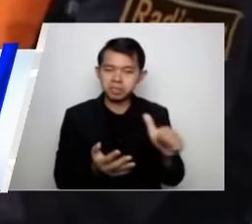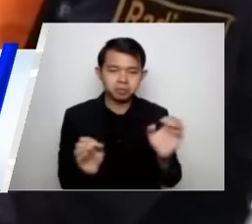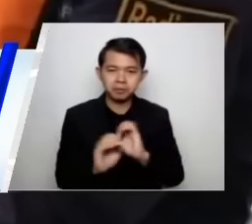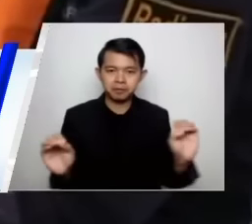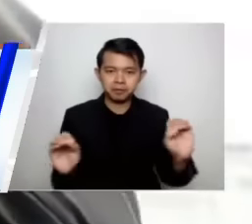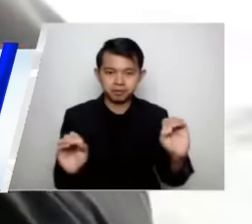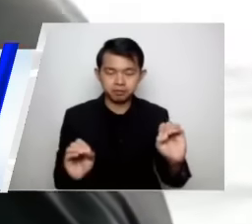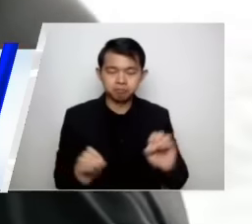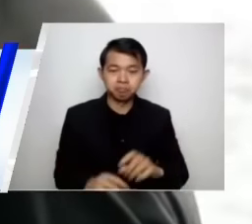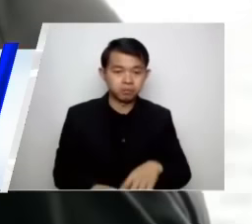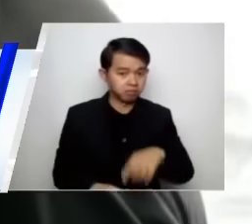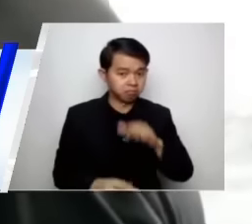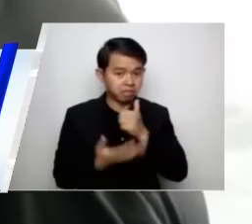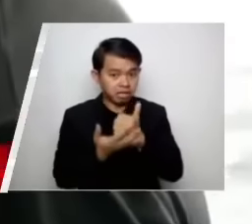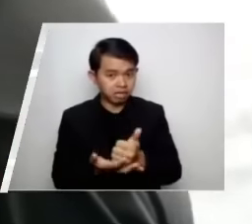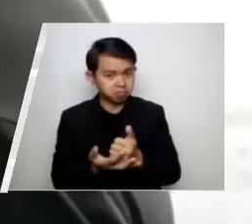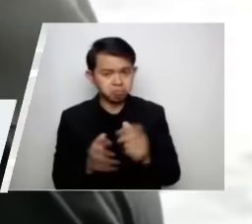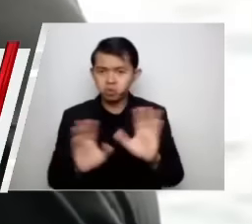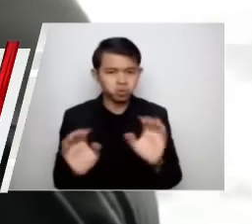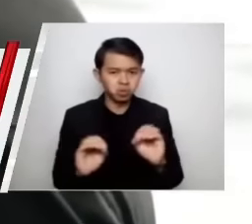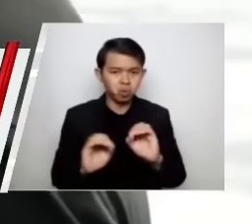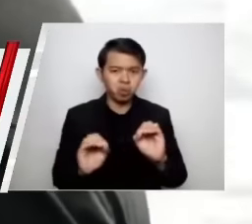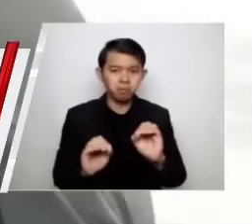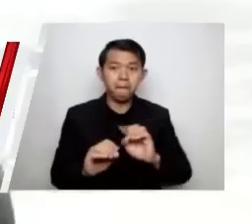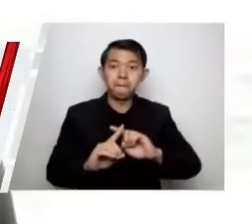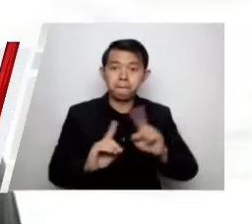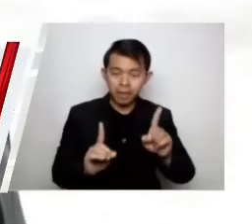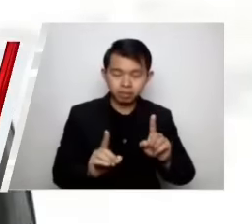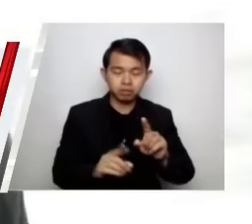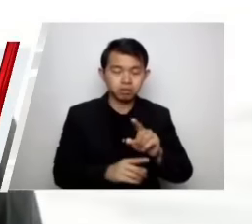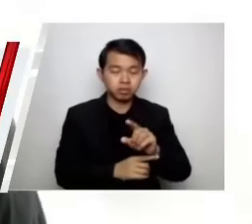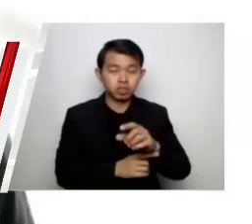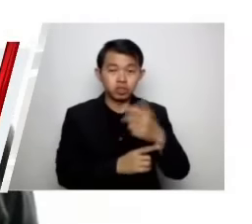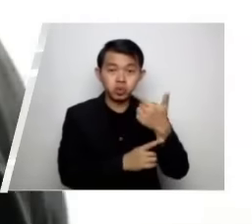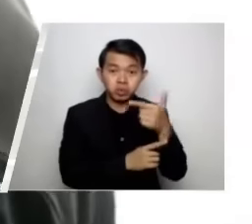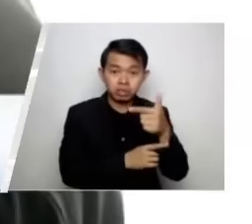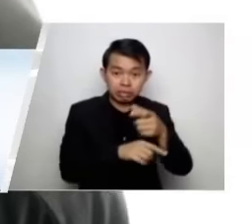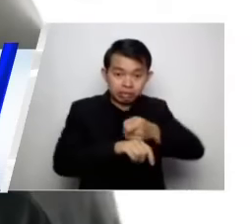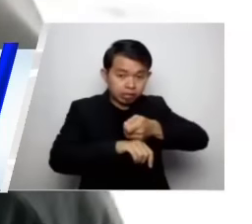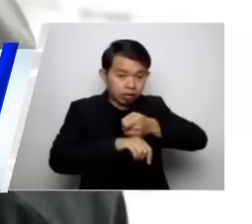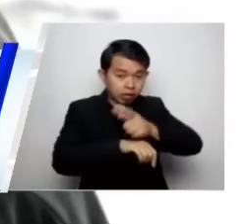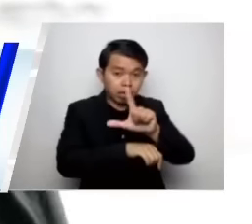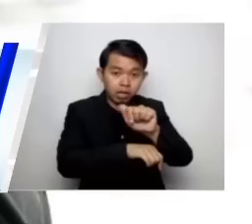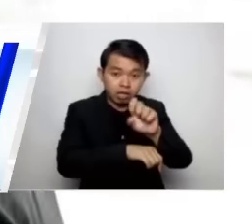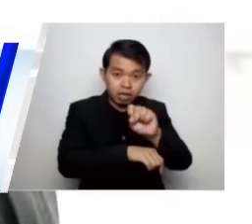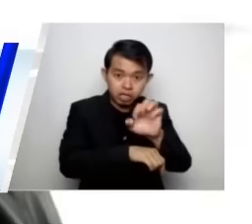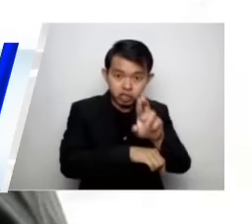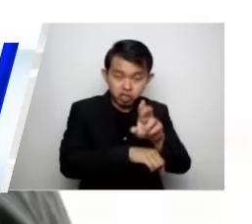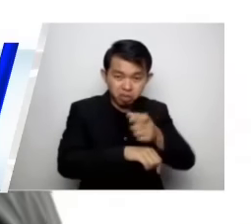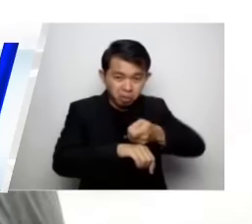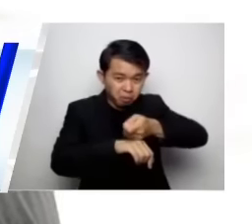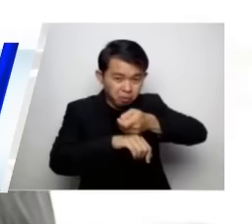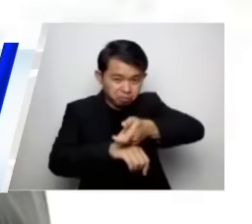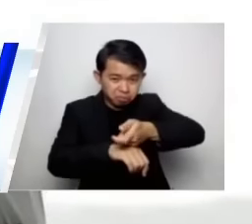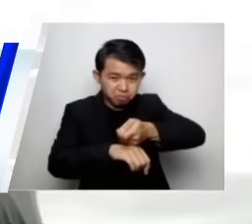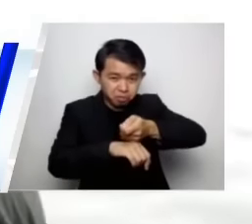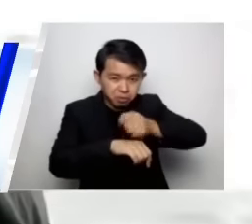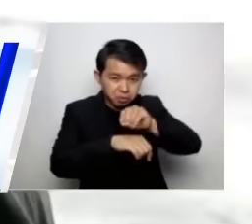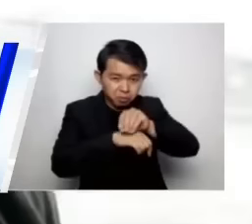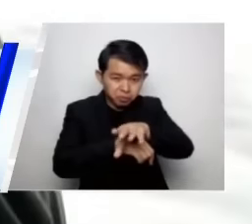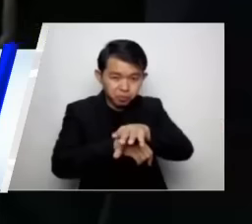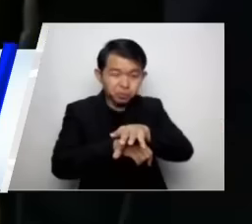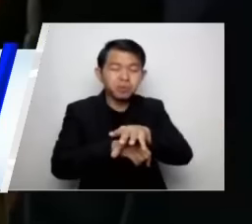mga Pinoy. Masakit po sa mata, yung kulay green nila na laser, kinagit-git po nila. Yung hindi ka talaga ganun yung kataga ng blocking nila, yung black ka